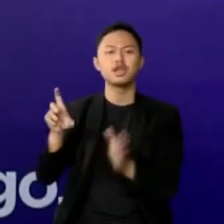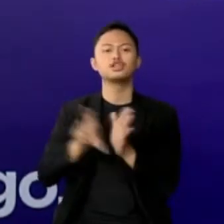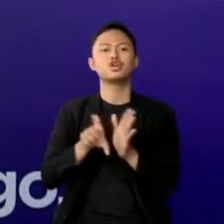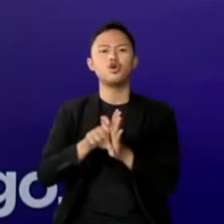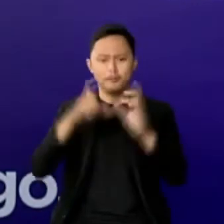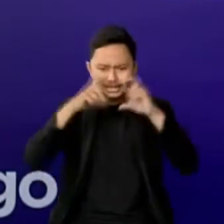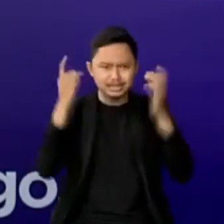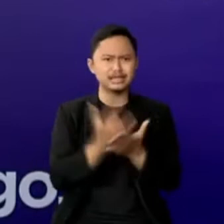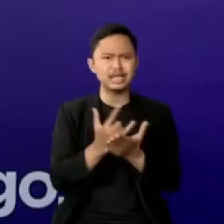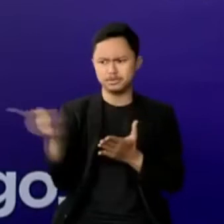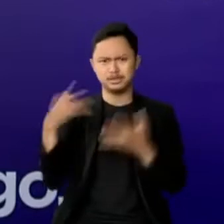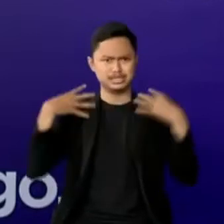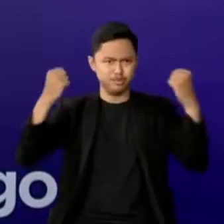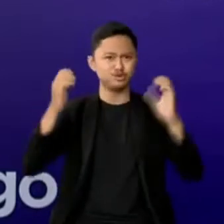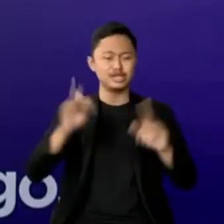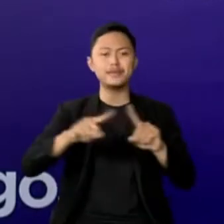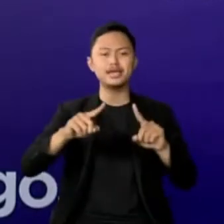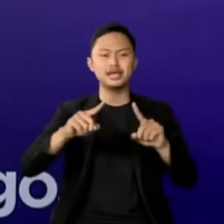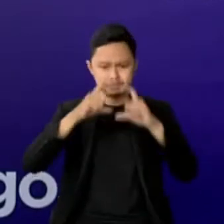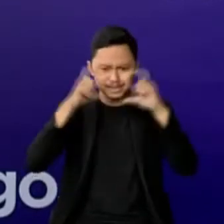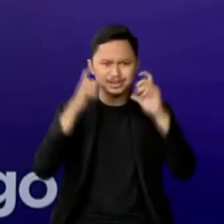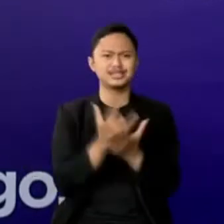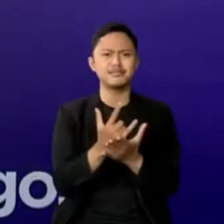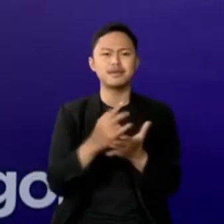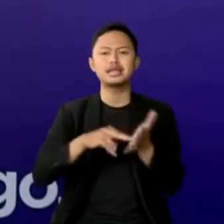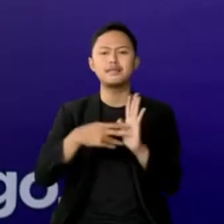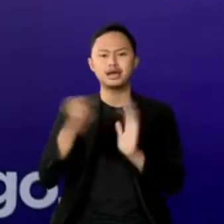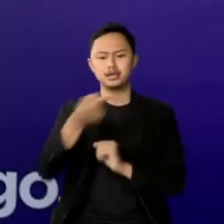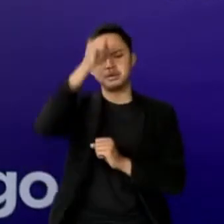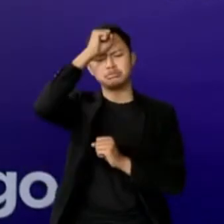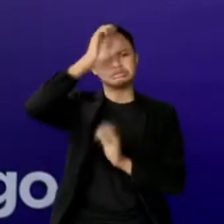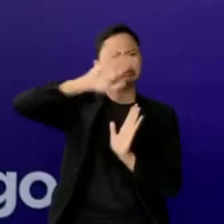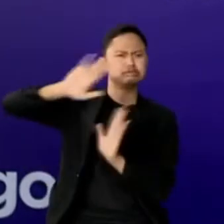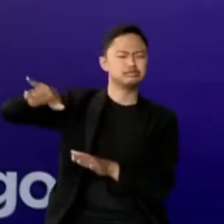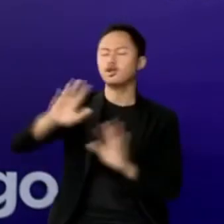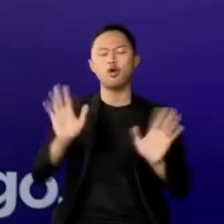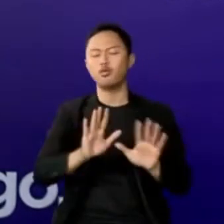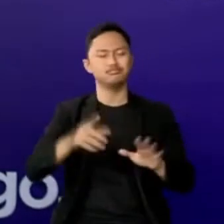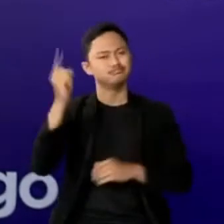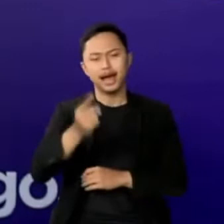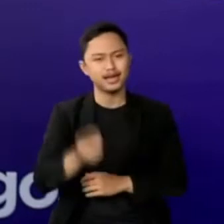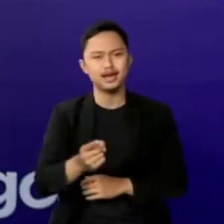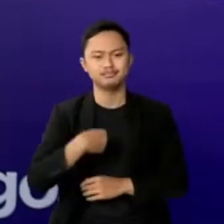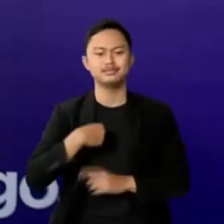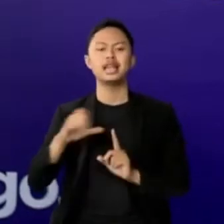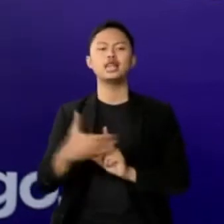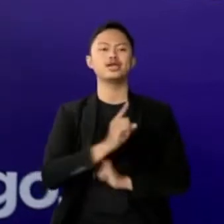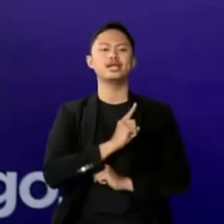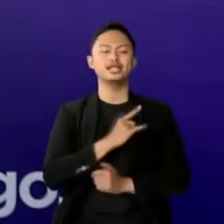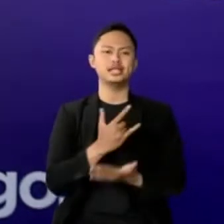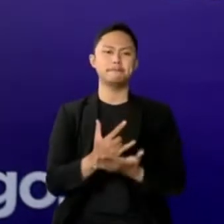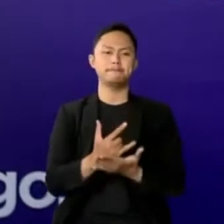contoh bahwa tidak bisa kita serta merta mengabaikan enggak boleh Enggak boleh berbahaya sekali makanya kita tetap harus memproteksi diri